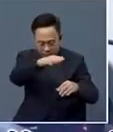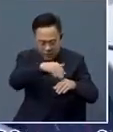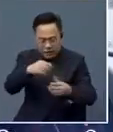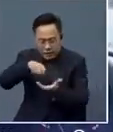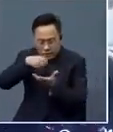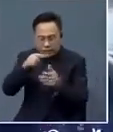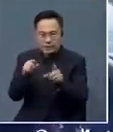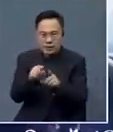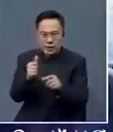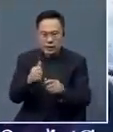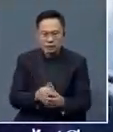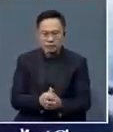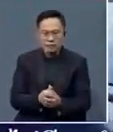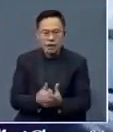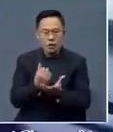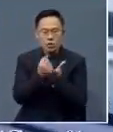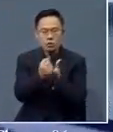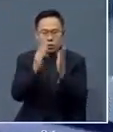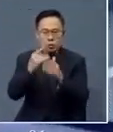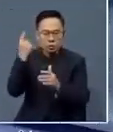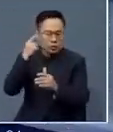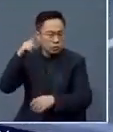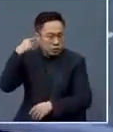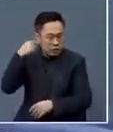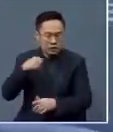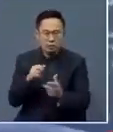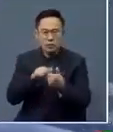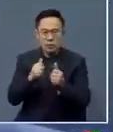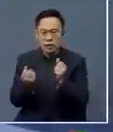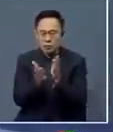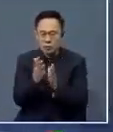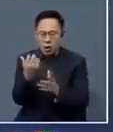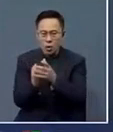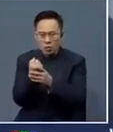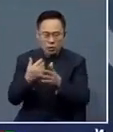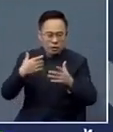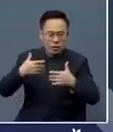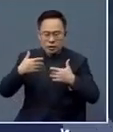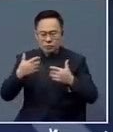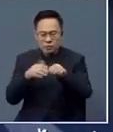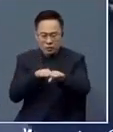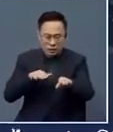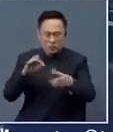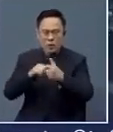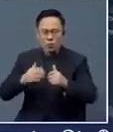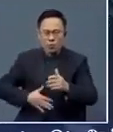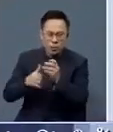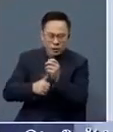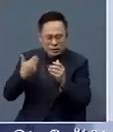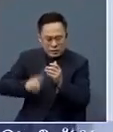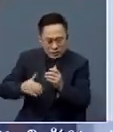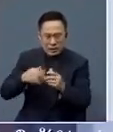วยนอกเหนือจากนี้เธอก็ยังช่วยเหลือนักเดินทางผู้หญิงบางคนที่ประสบกับปัญหาในการหาห้องน้ำทำธุระส่วนตัว